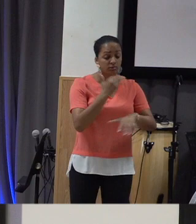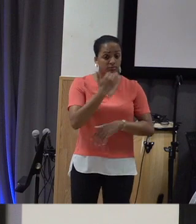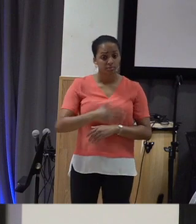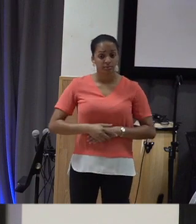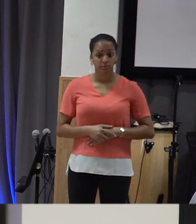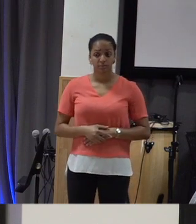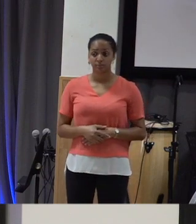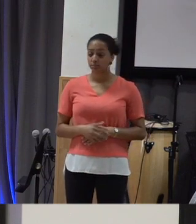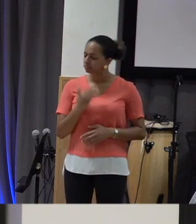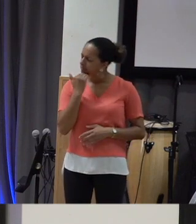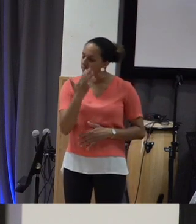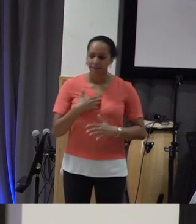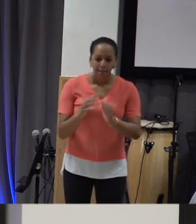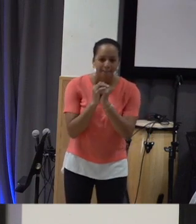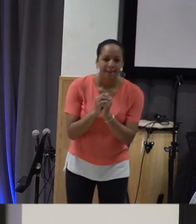Vous n'y arriverez pas.